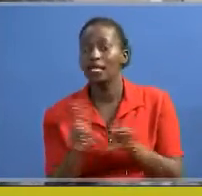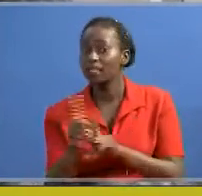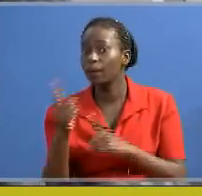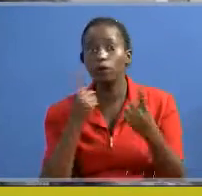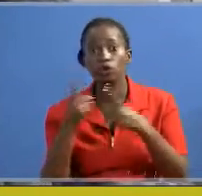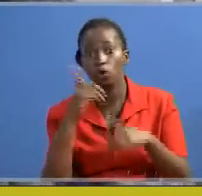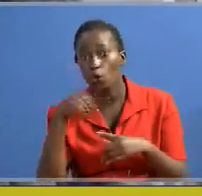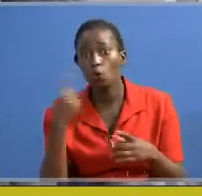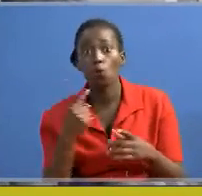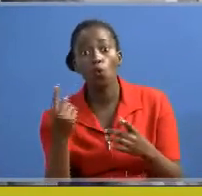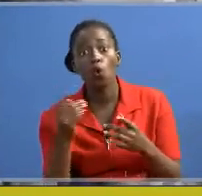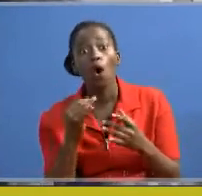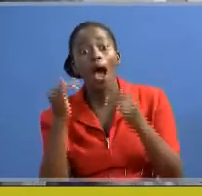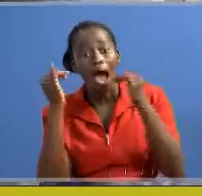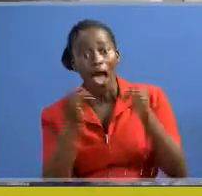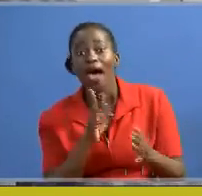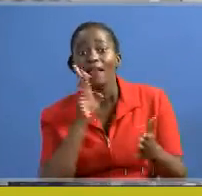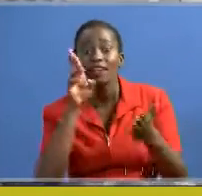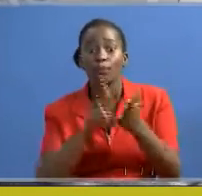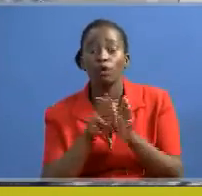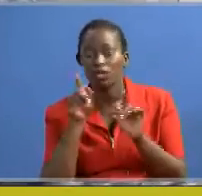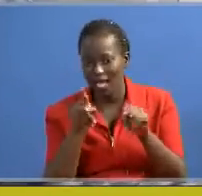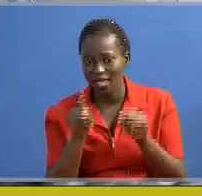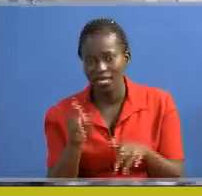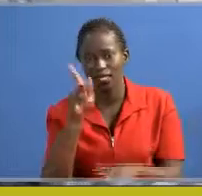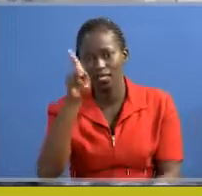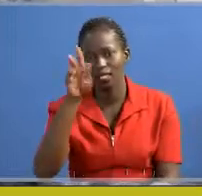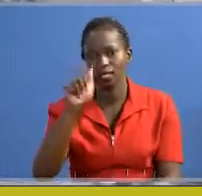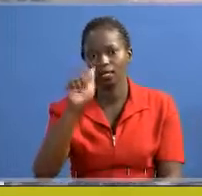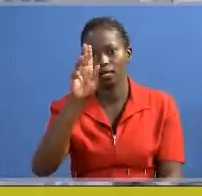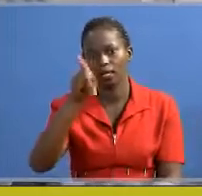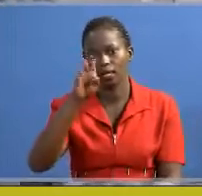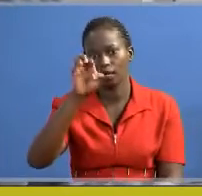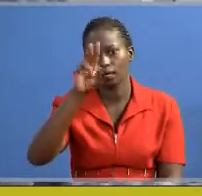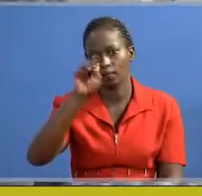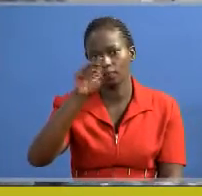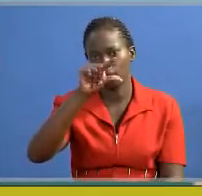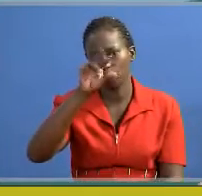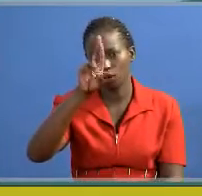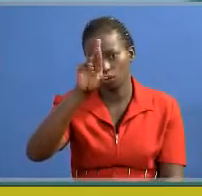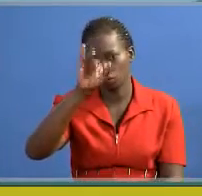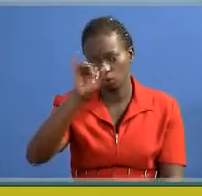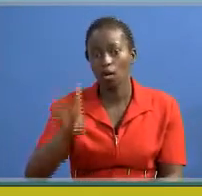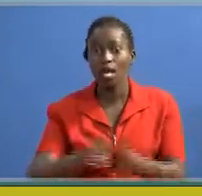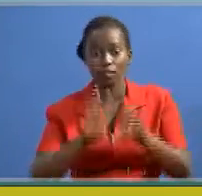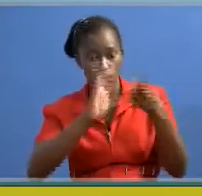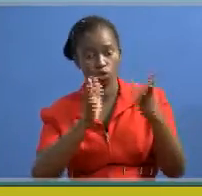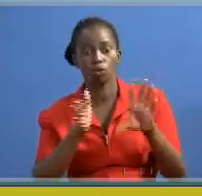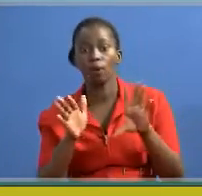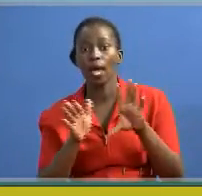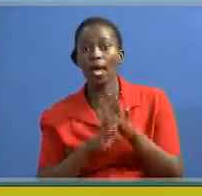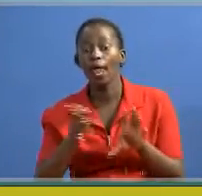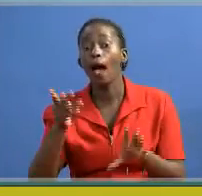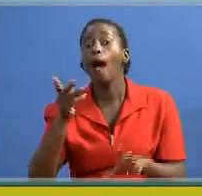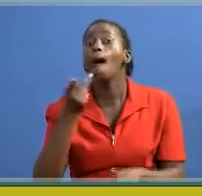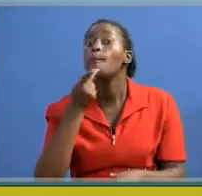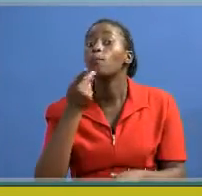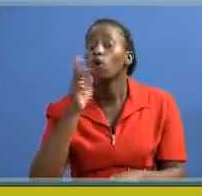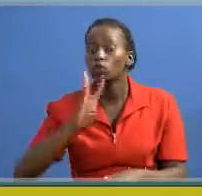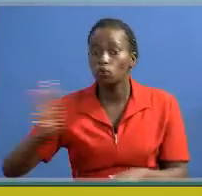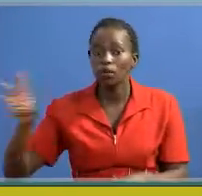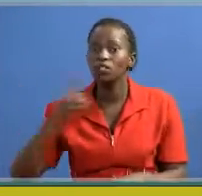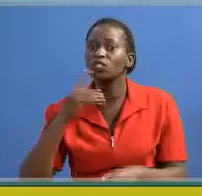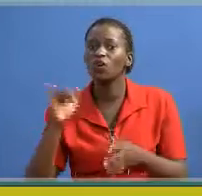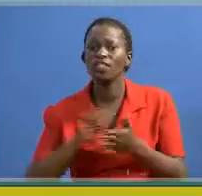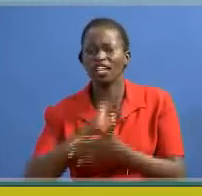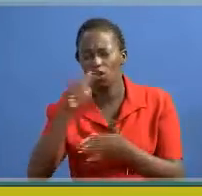Akizungumzia wanahabari akiwa ofisini mwake eneo la Kapenguri ya Sombelo ambaye pia ni katibu wa NAT eneo la Pokot Magharibi, amesema kwamba walimu